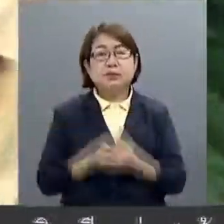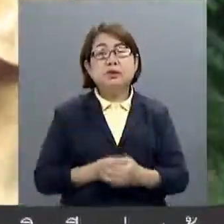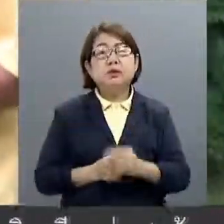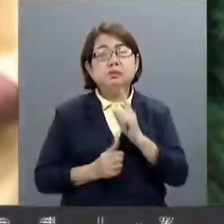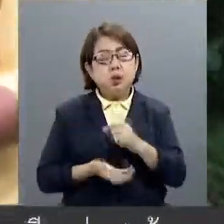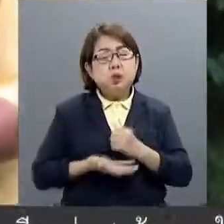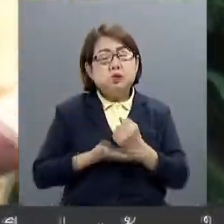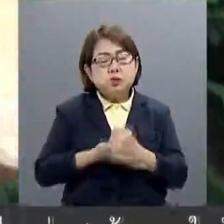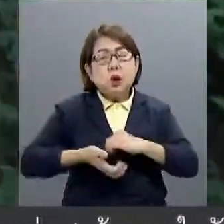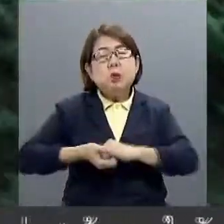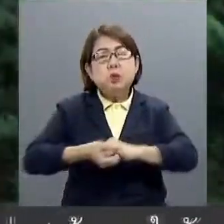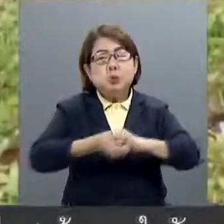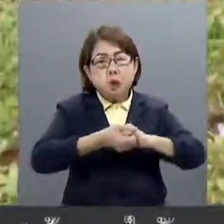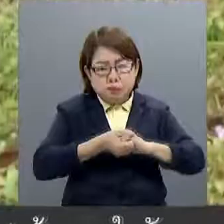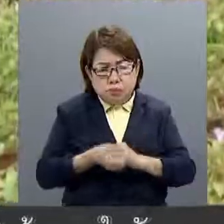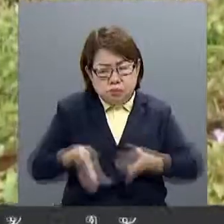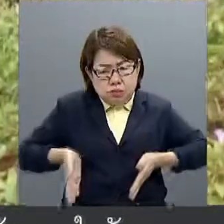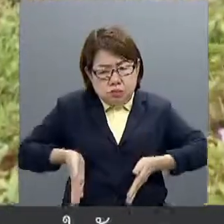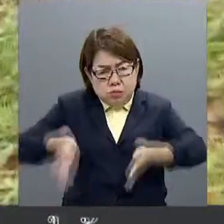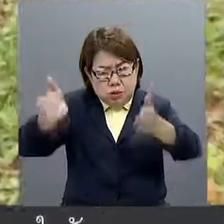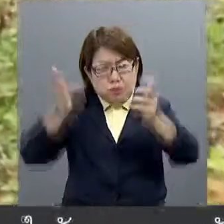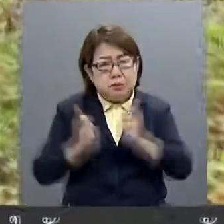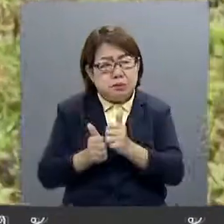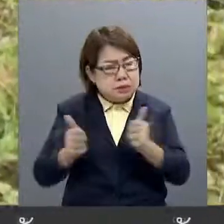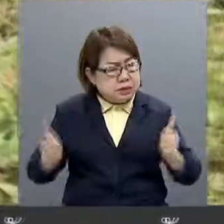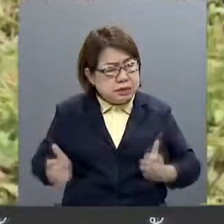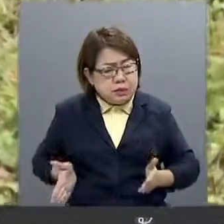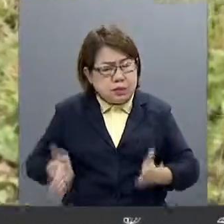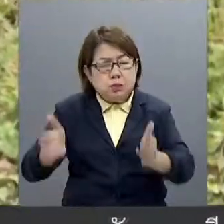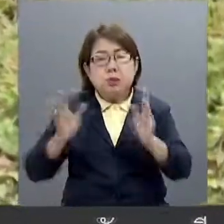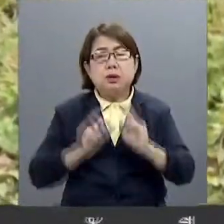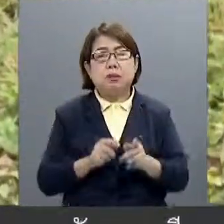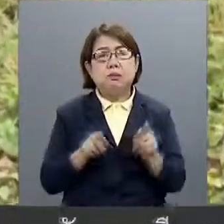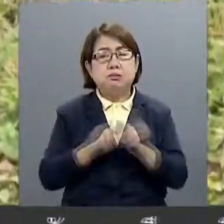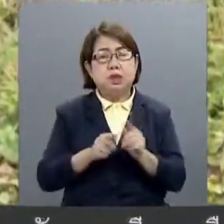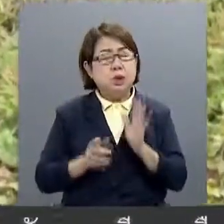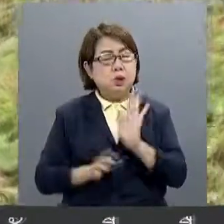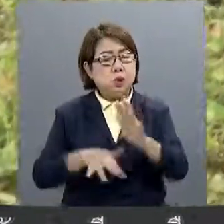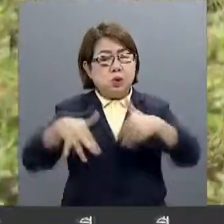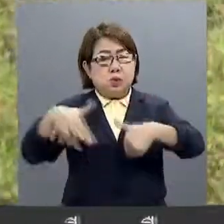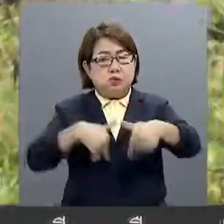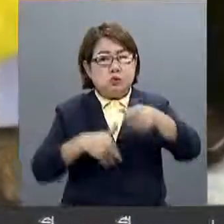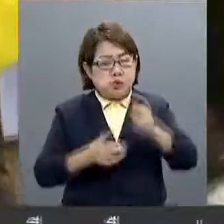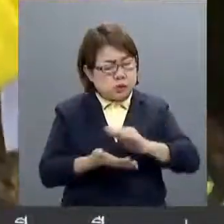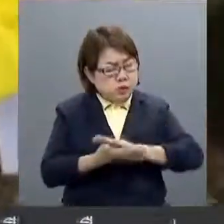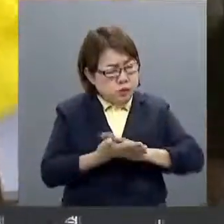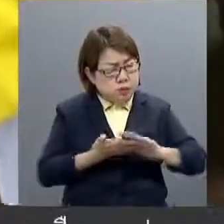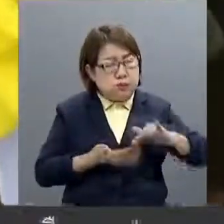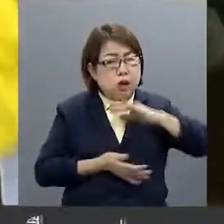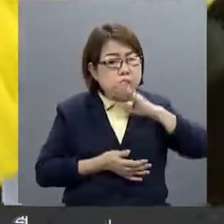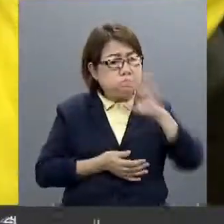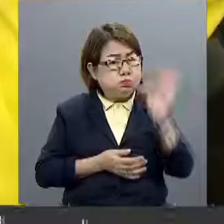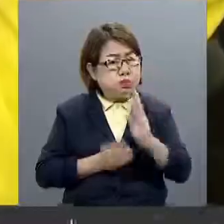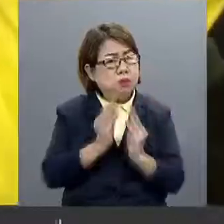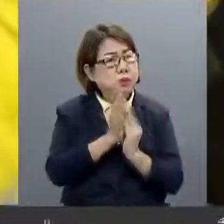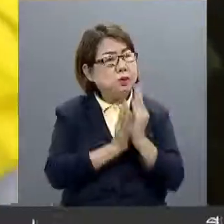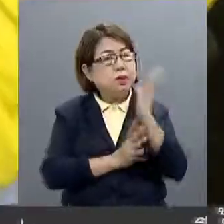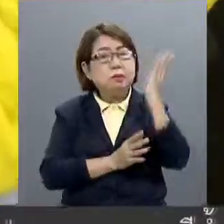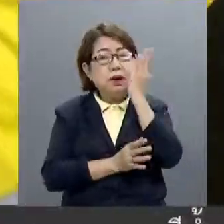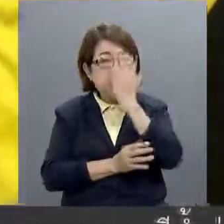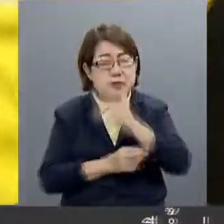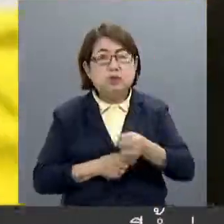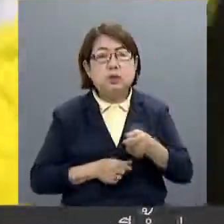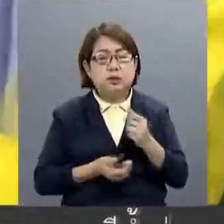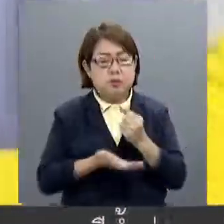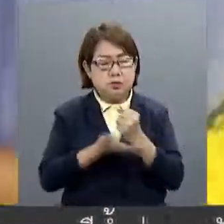หมู่บ้านพื้นที่ว่างเปล่าและพื้นที่สาธารณะให้สะอาดสะอ้านน่ามองครั้งนี้ได้รับความร่วมมือร่วมใจจ